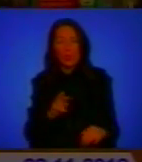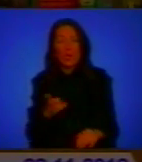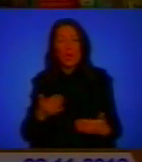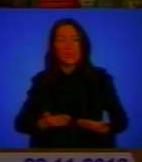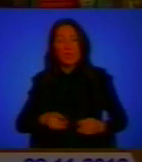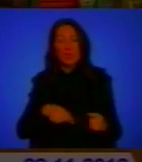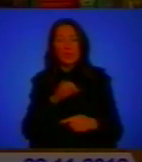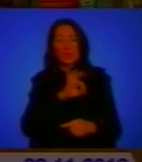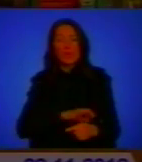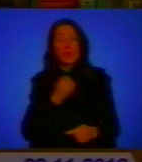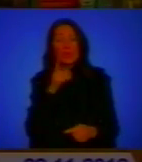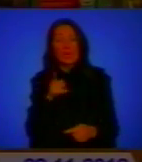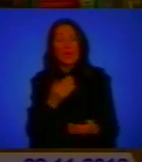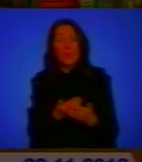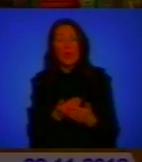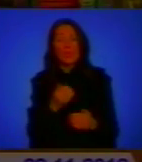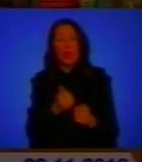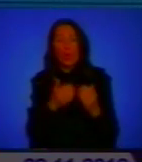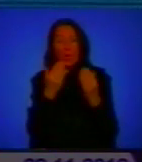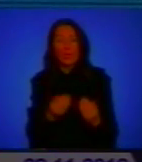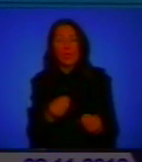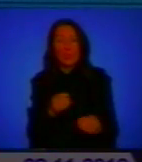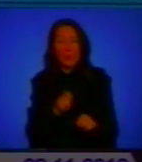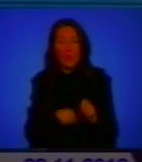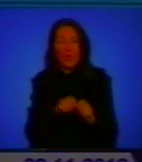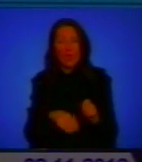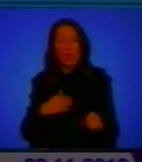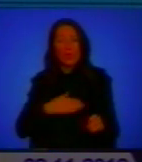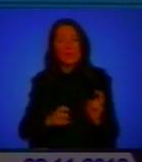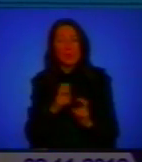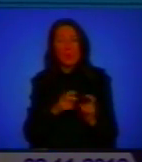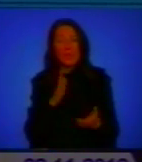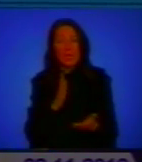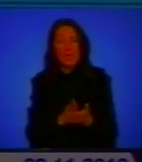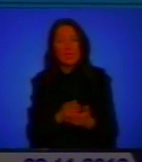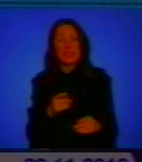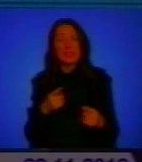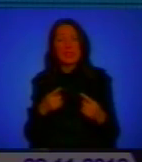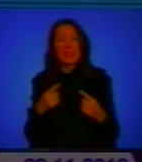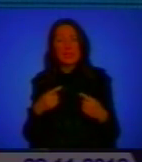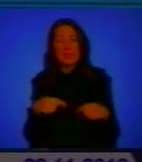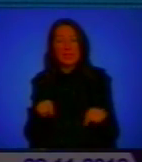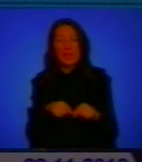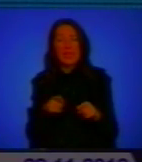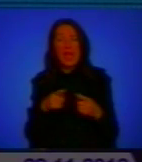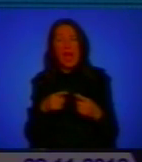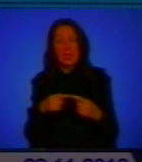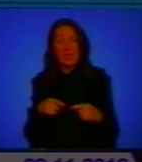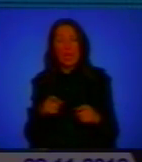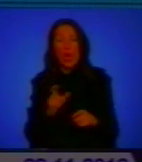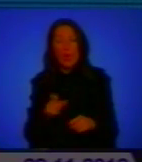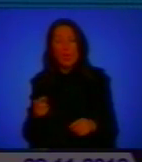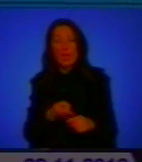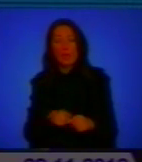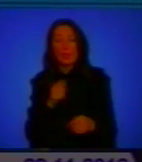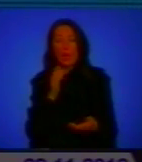бізнесменам, якщо їх майже не щодня перевіряють? У нас на підприємствах є ціле отдел людей, который занимается с утра до вечера